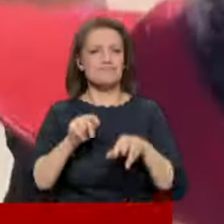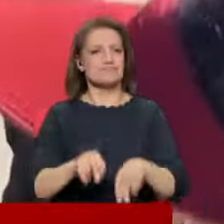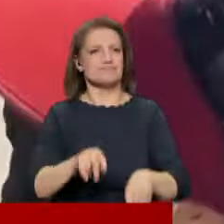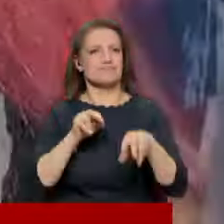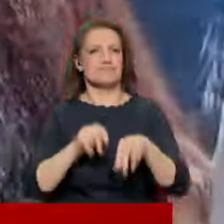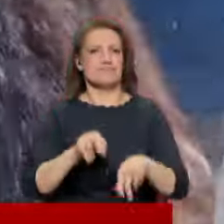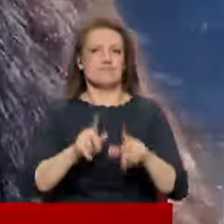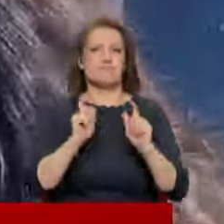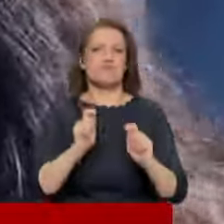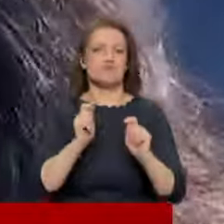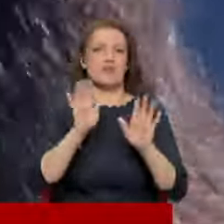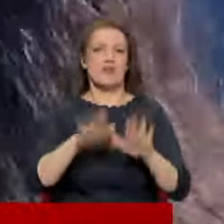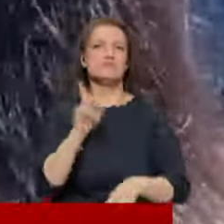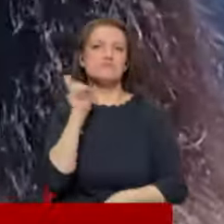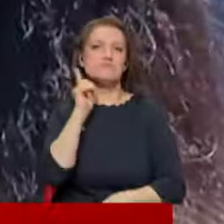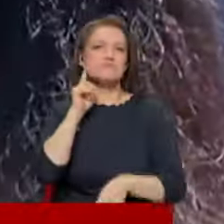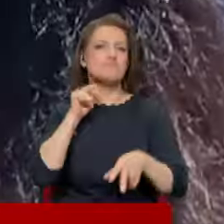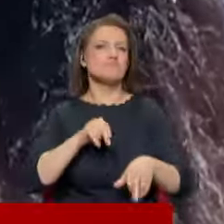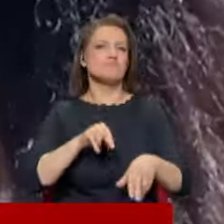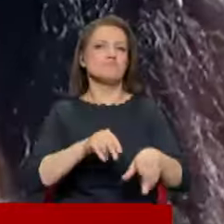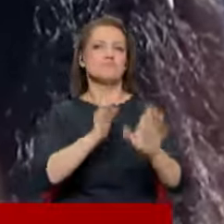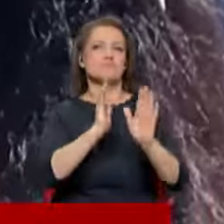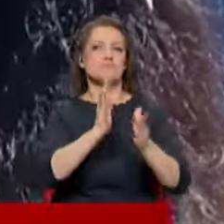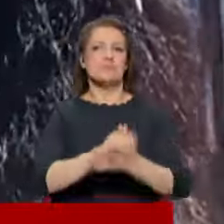zorunda kaldı.